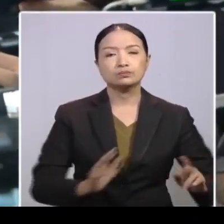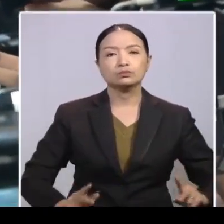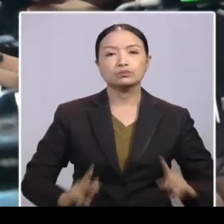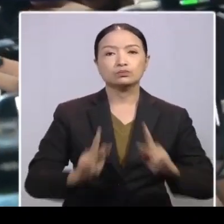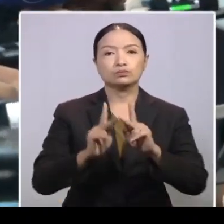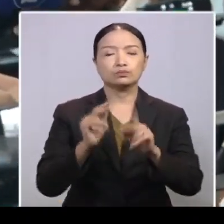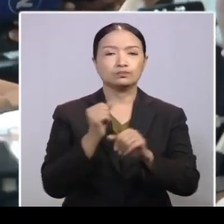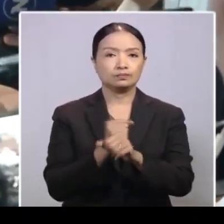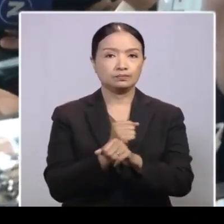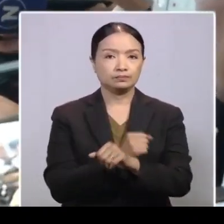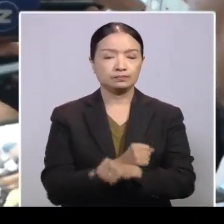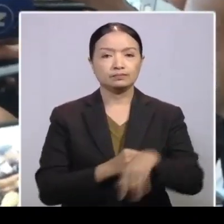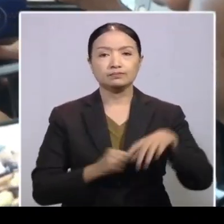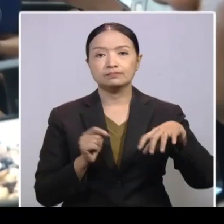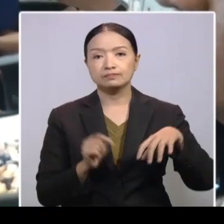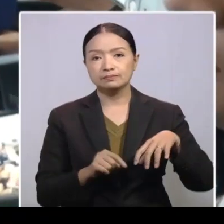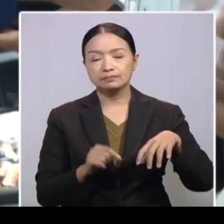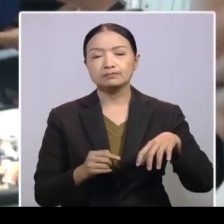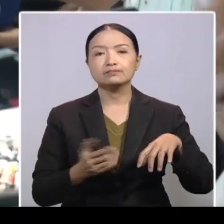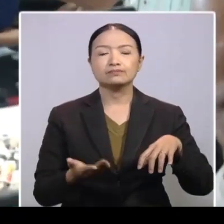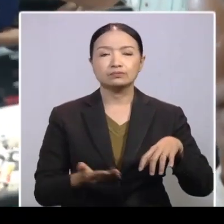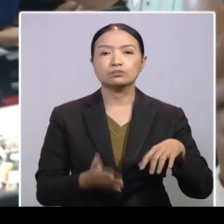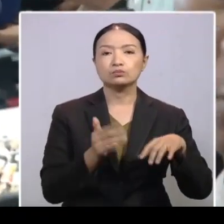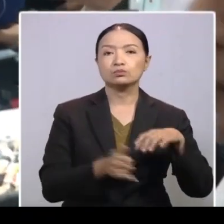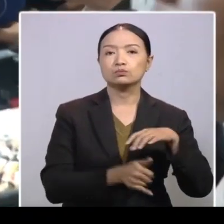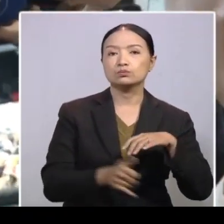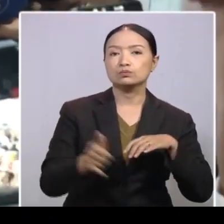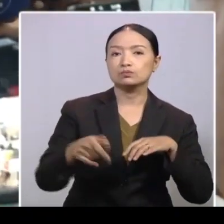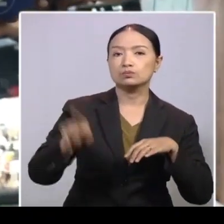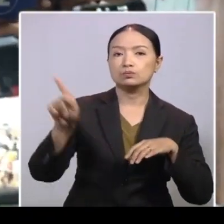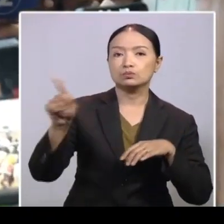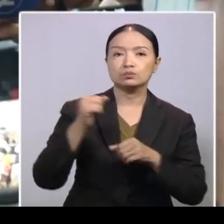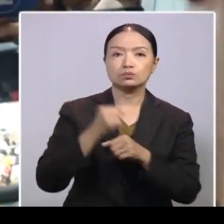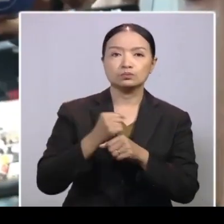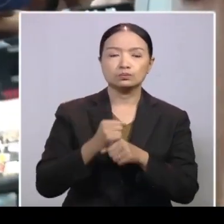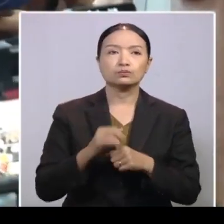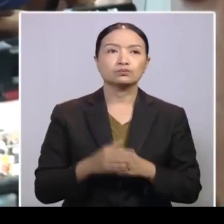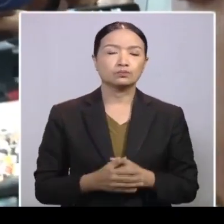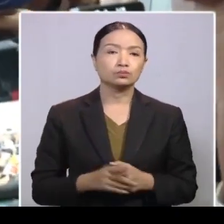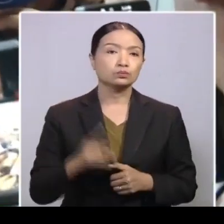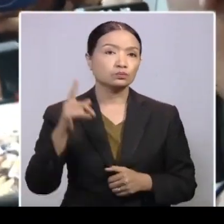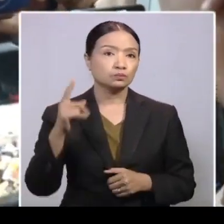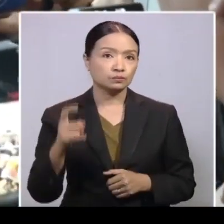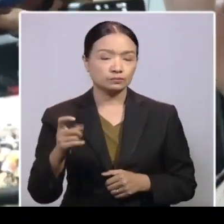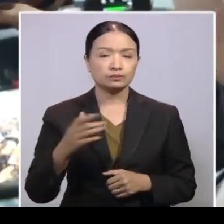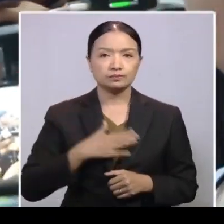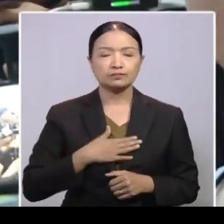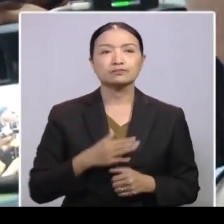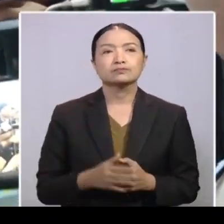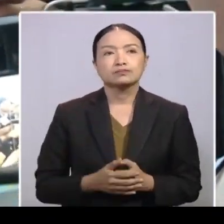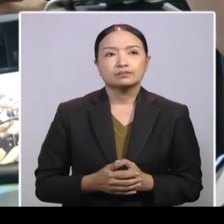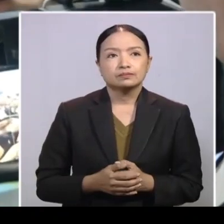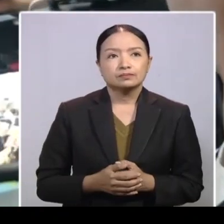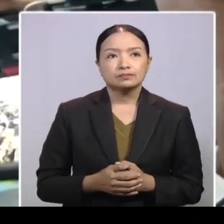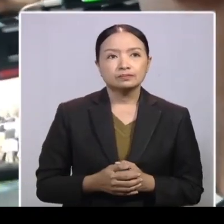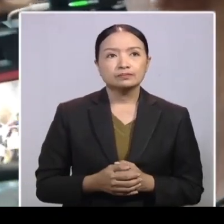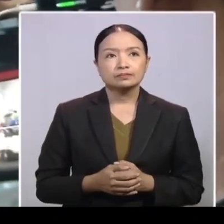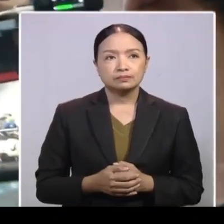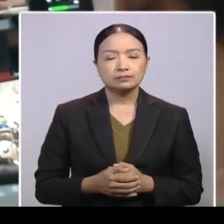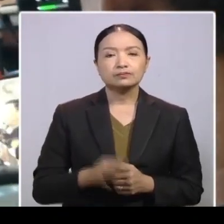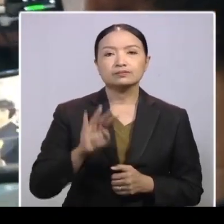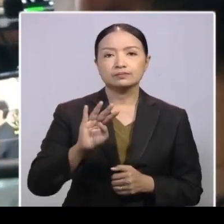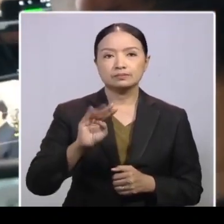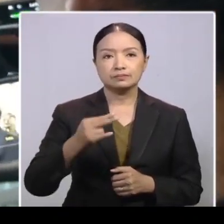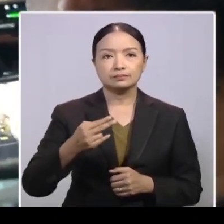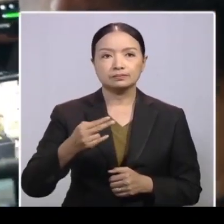ก็คนที่ไปทำงานเนี่ยบุคคลที่เสียชีวิตเราจะดูแล 40,000